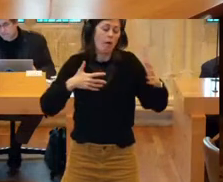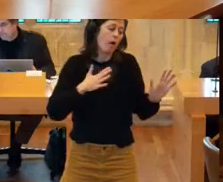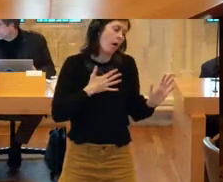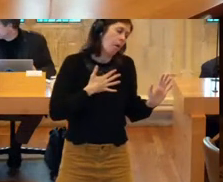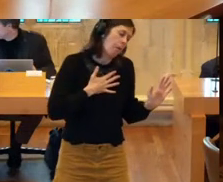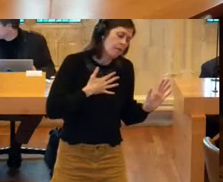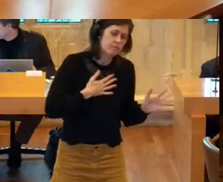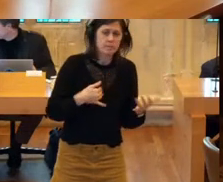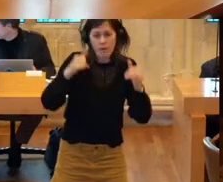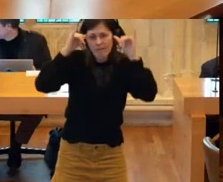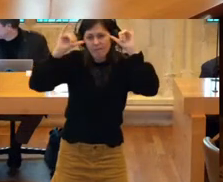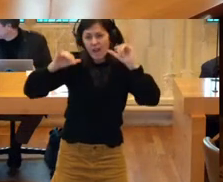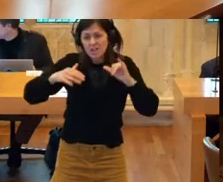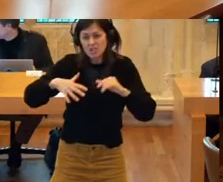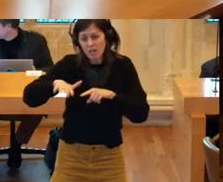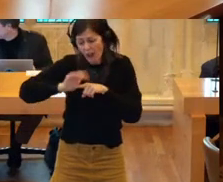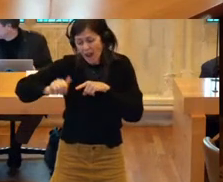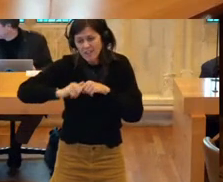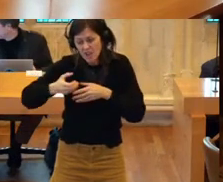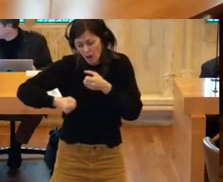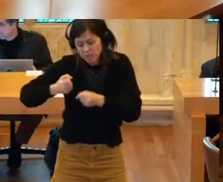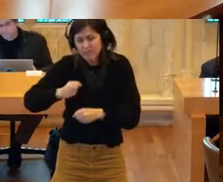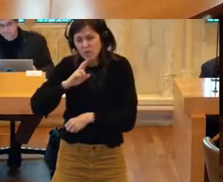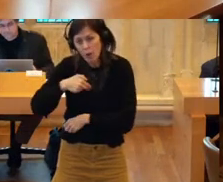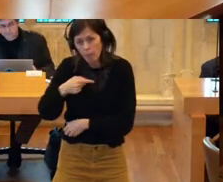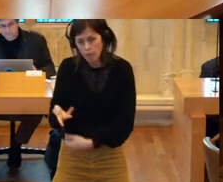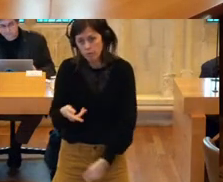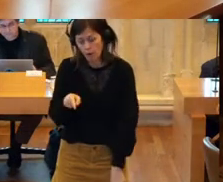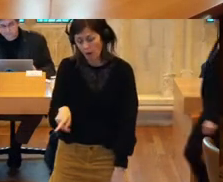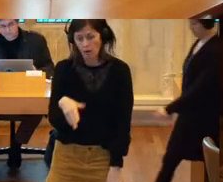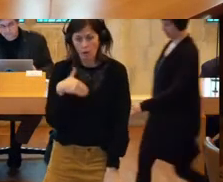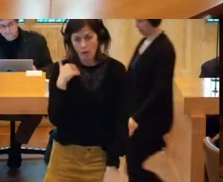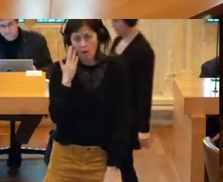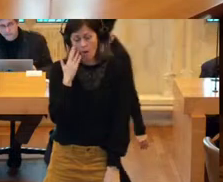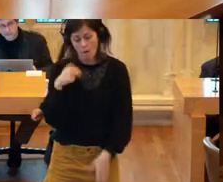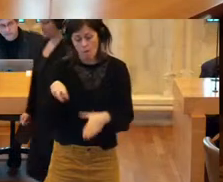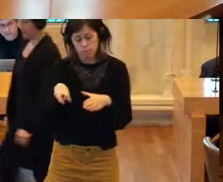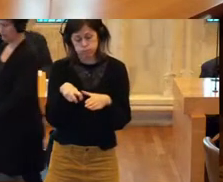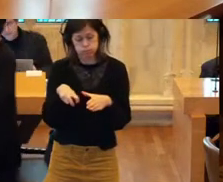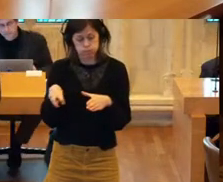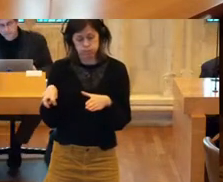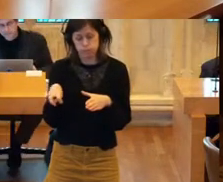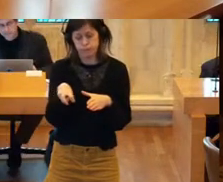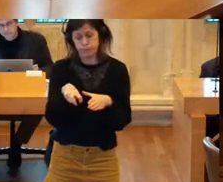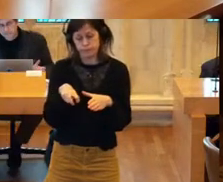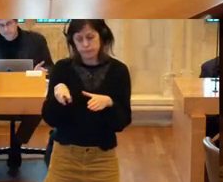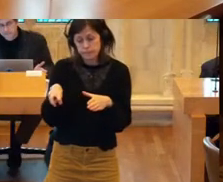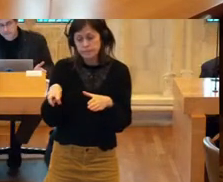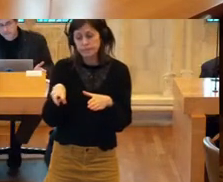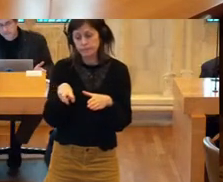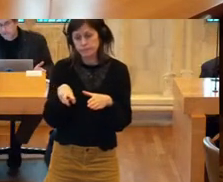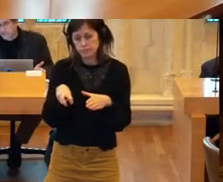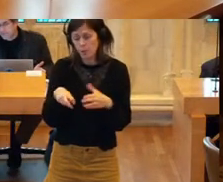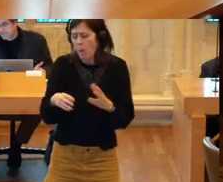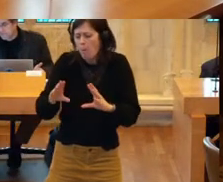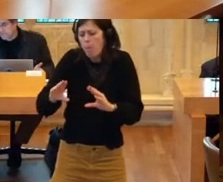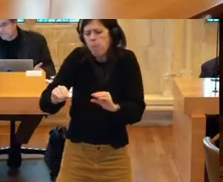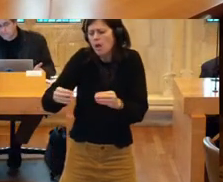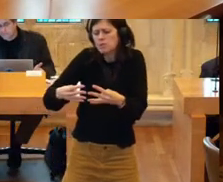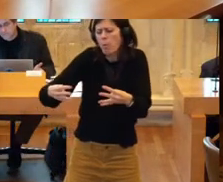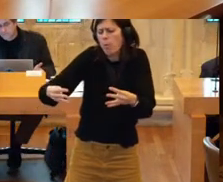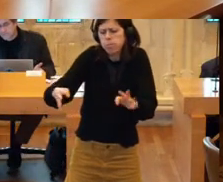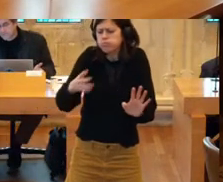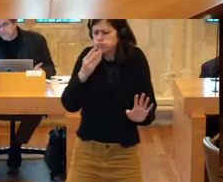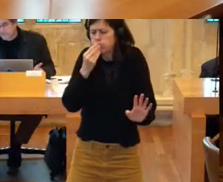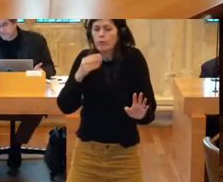une vache laitière comme l'était la Normande, hein, c'est plutôt l'ennui qui l'a guettée quand elle était seule, plutôt que le manque de place, parce que ce n'est pas des animaux